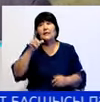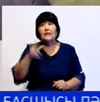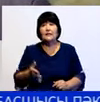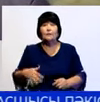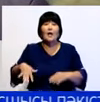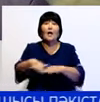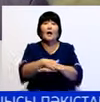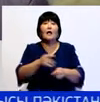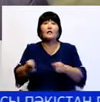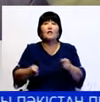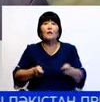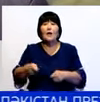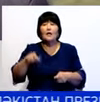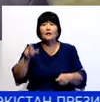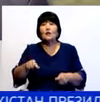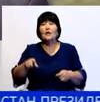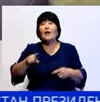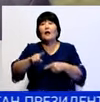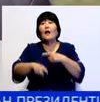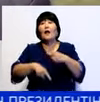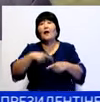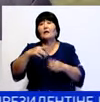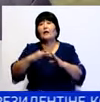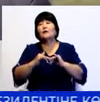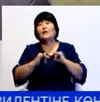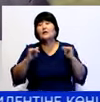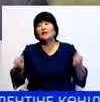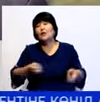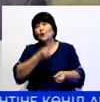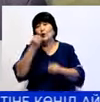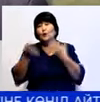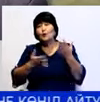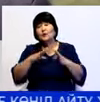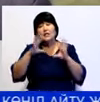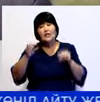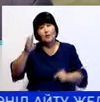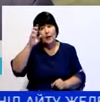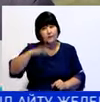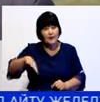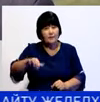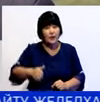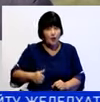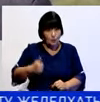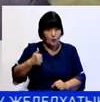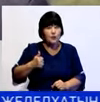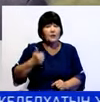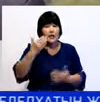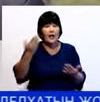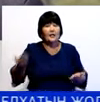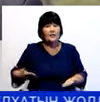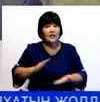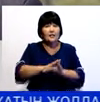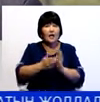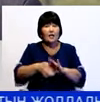Халықты басқаруда, қаланы арғара жандандыру, гүлдендіруде жалпы мемлекеттің мүддесі халықтың жағдайы туралы